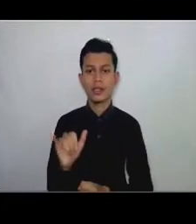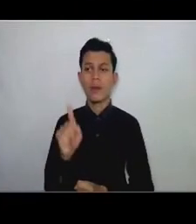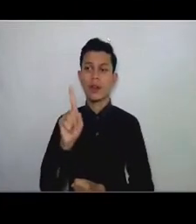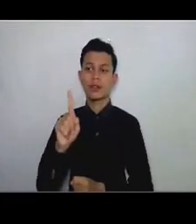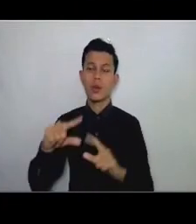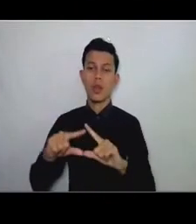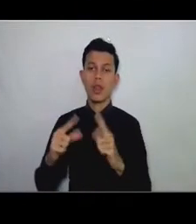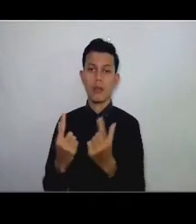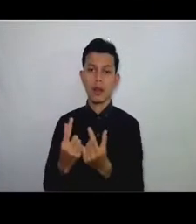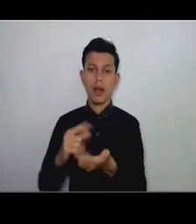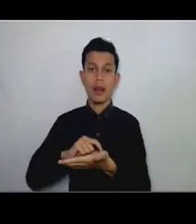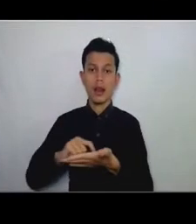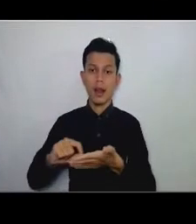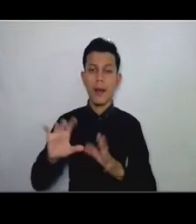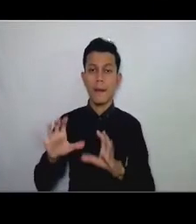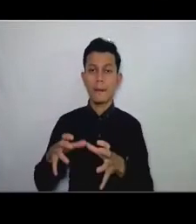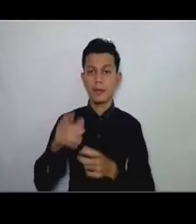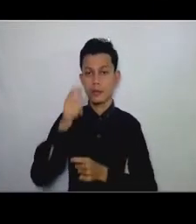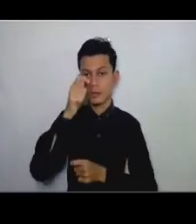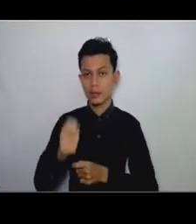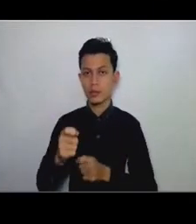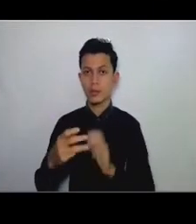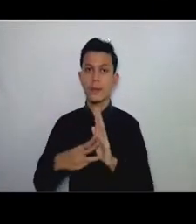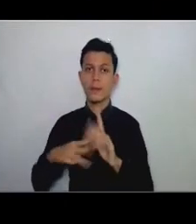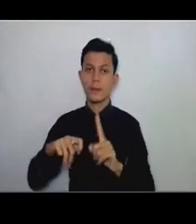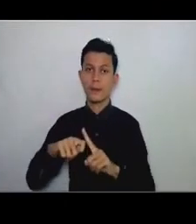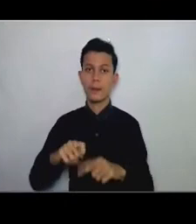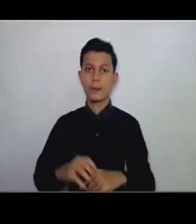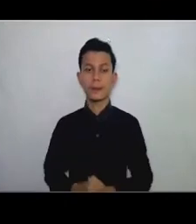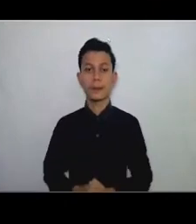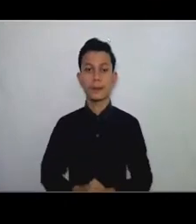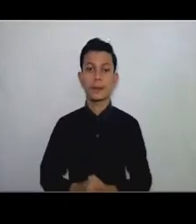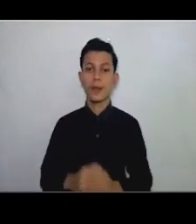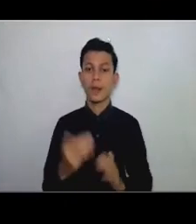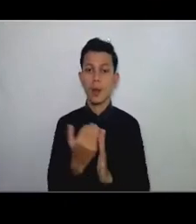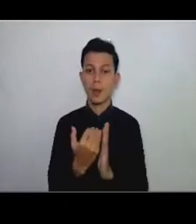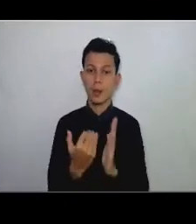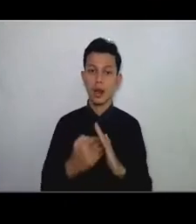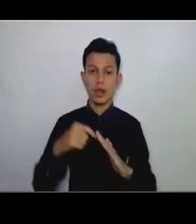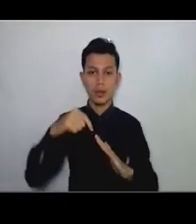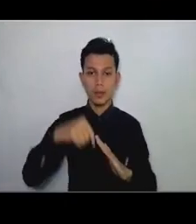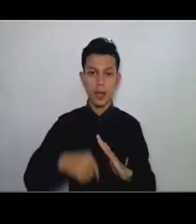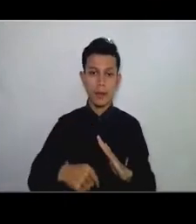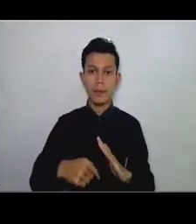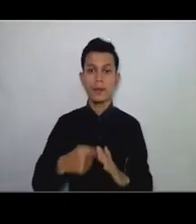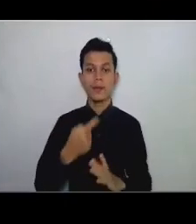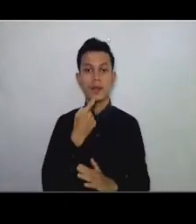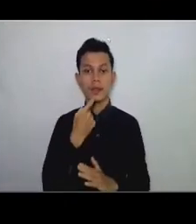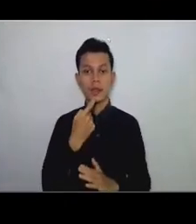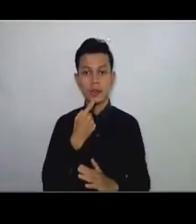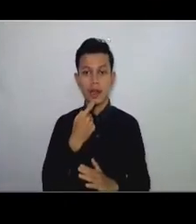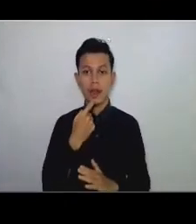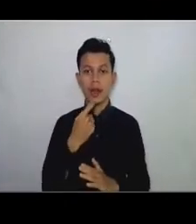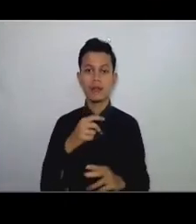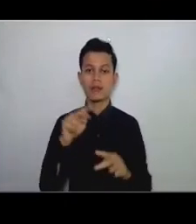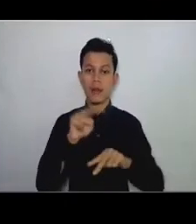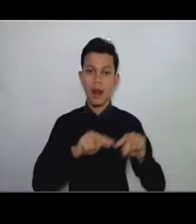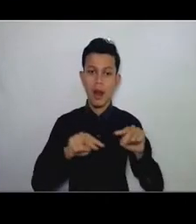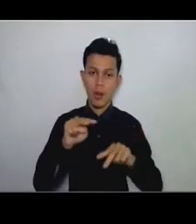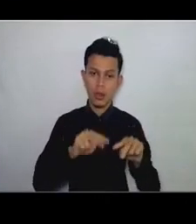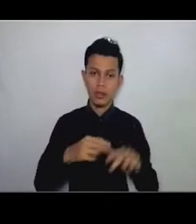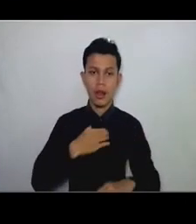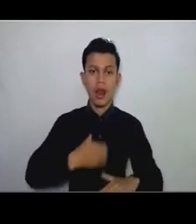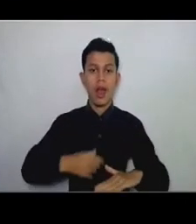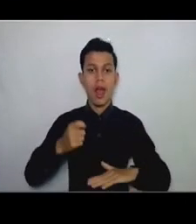kehormatan Mahkamah Konstitusi pengaturan lebih lanjut mengenai pelaksanaan fungsi pengawasan terhadap H konstitusi